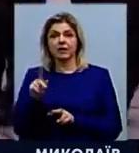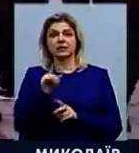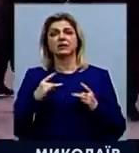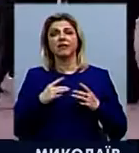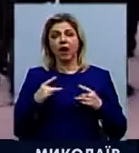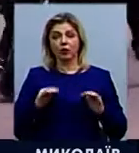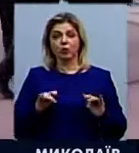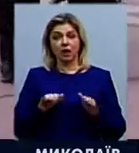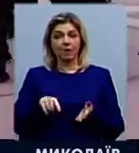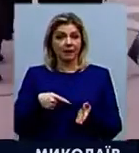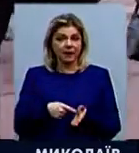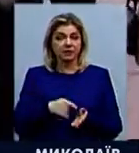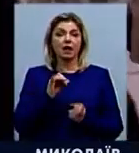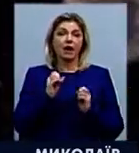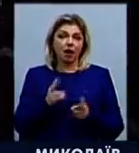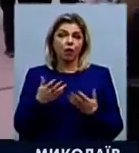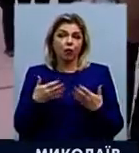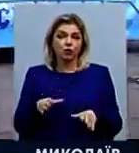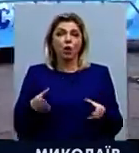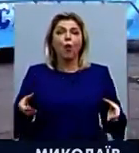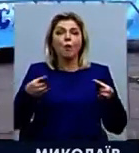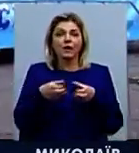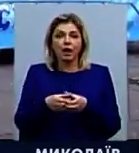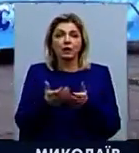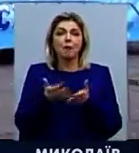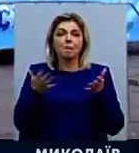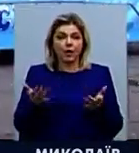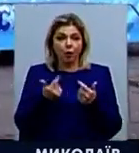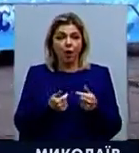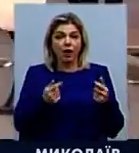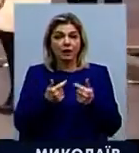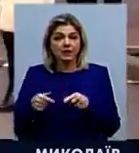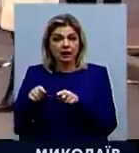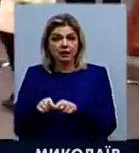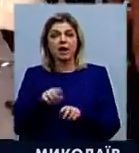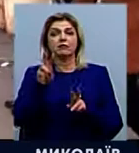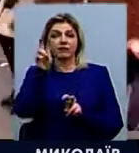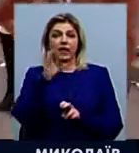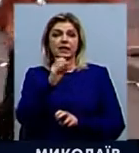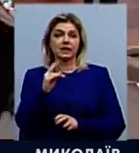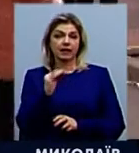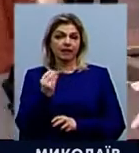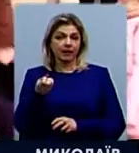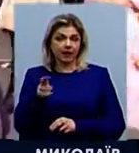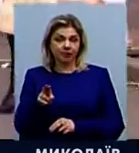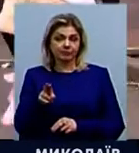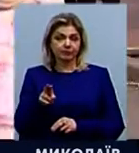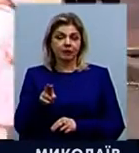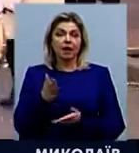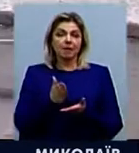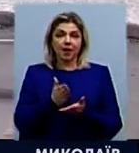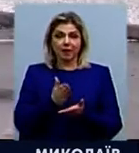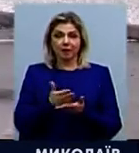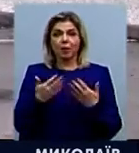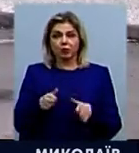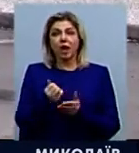святкові заходи. А так, як ми, в принципі, вже об'єднали більше організацій під Скіфією, да, то маємо